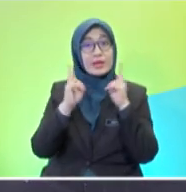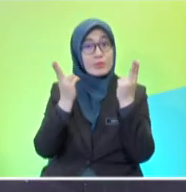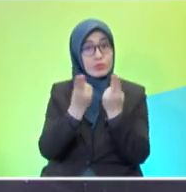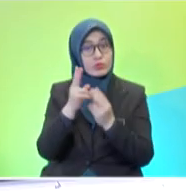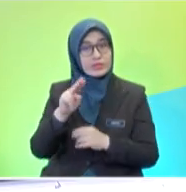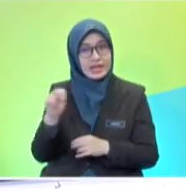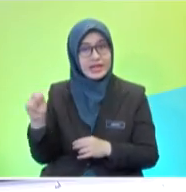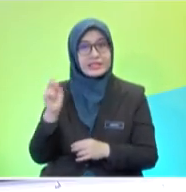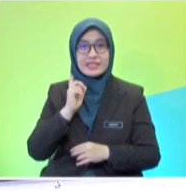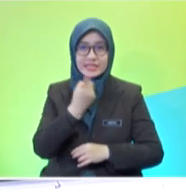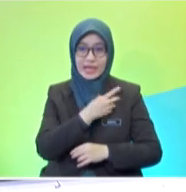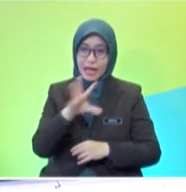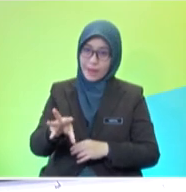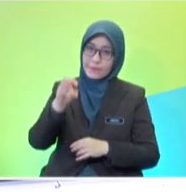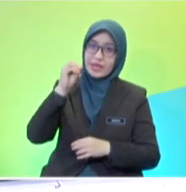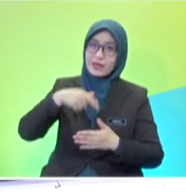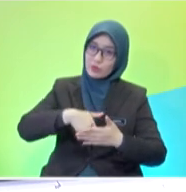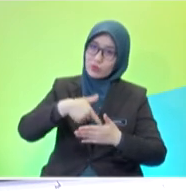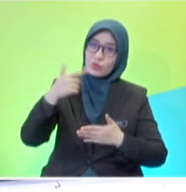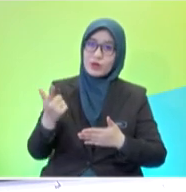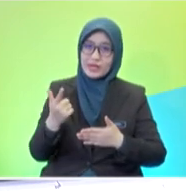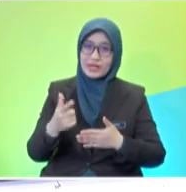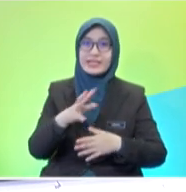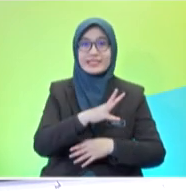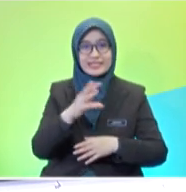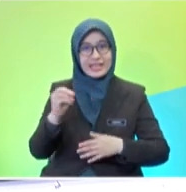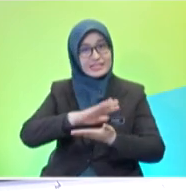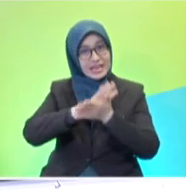dah jadi sedikit di dalam kolam